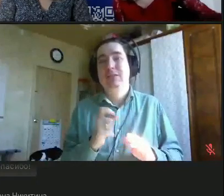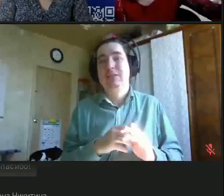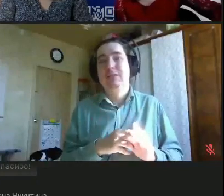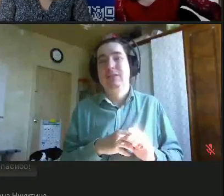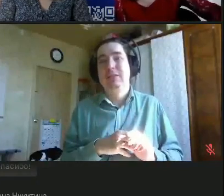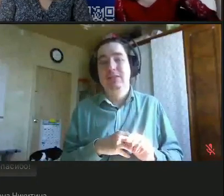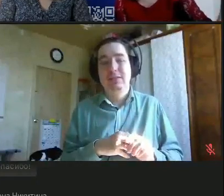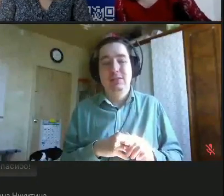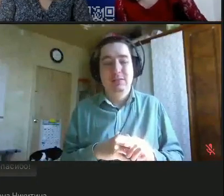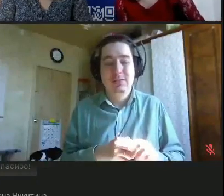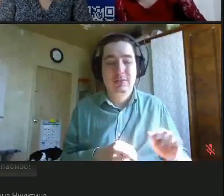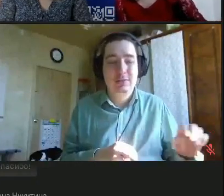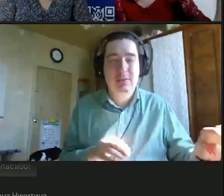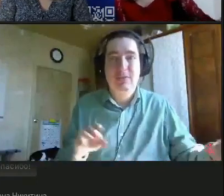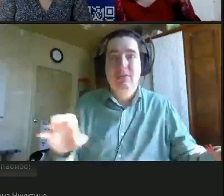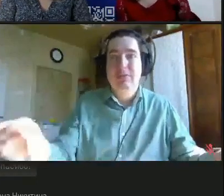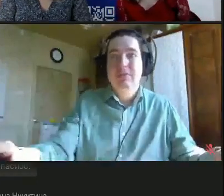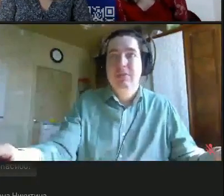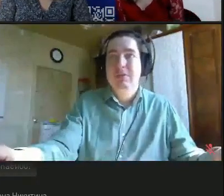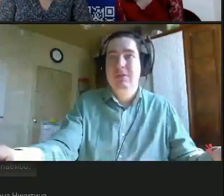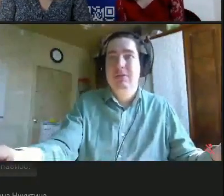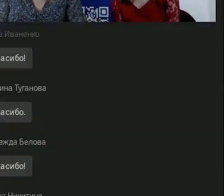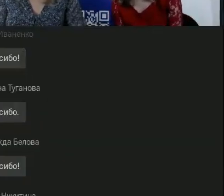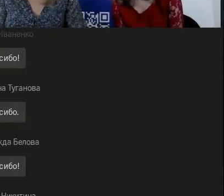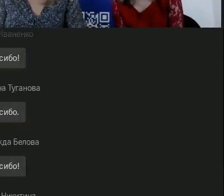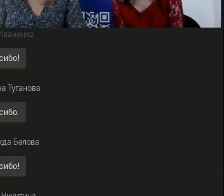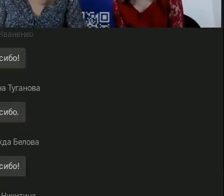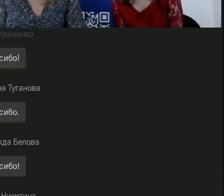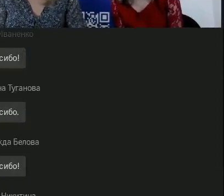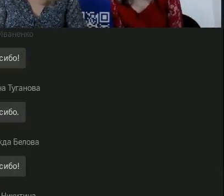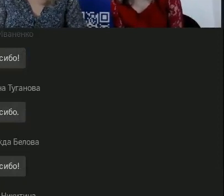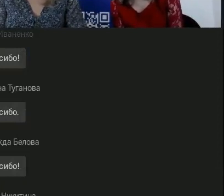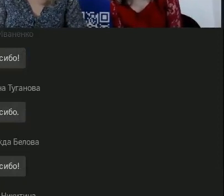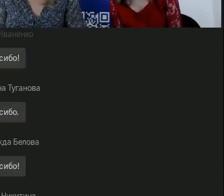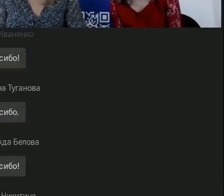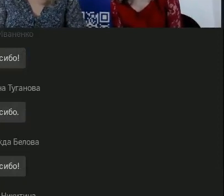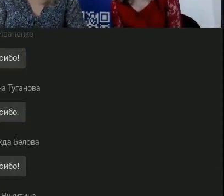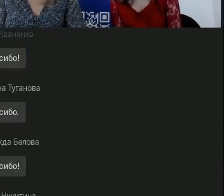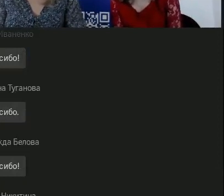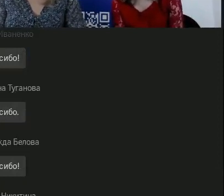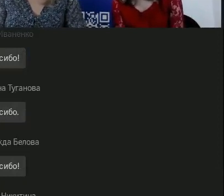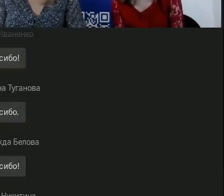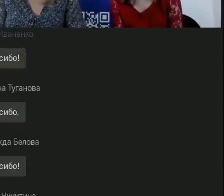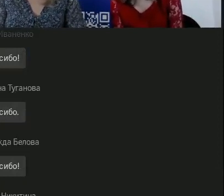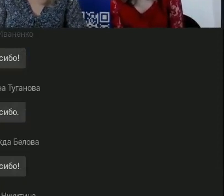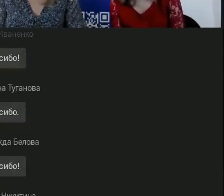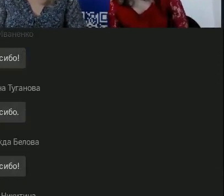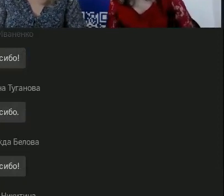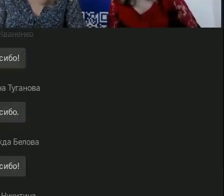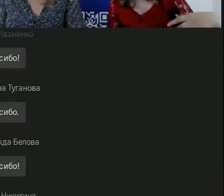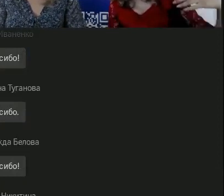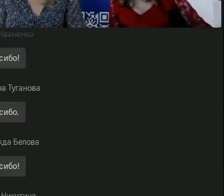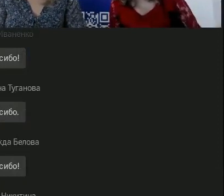понятно, что это должна быть адаптивная история, но почему я говорил, когда 14 лет, и когда